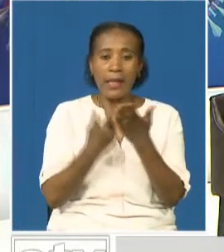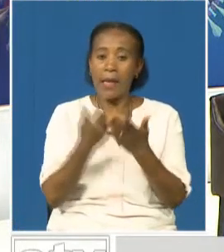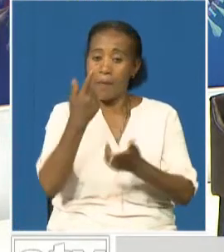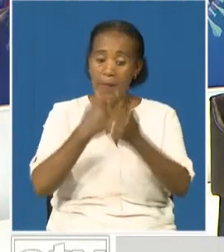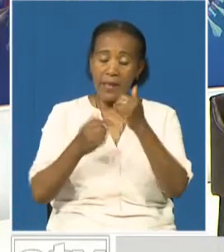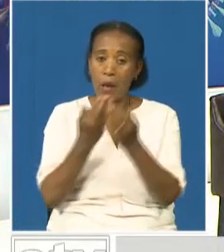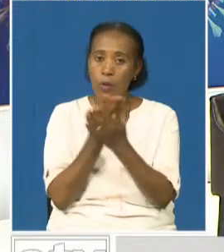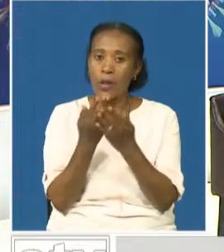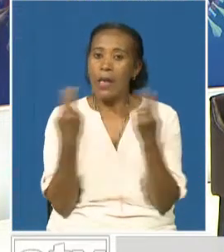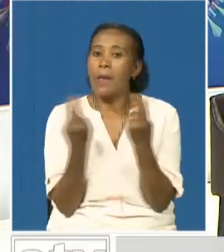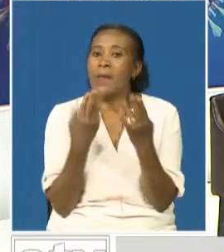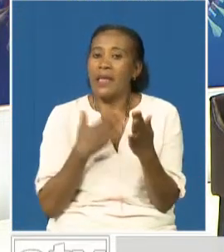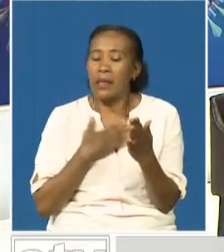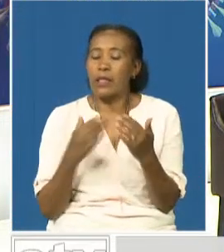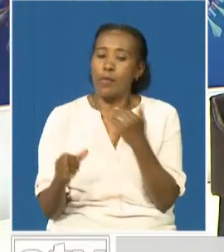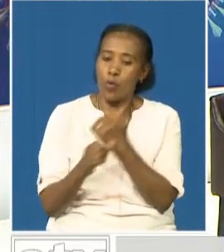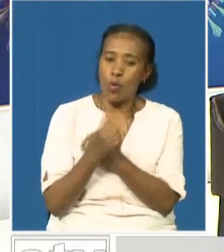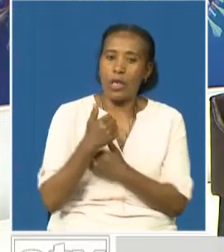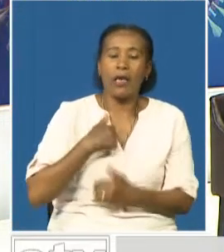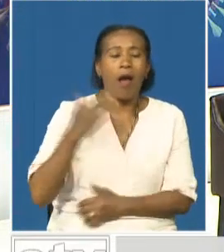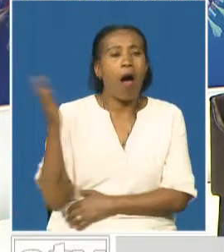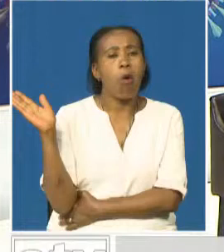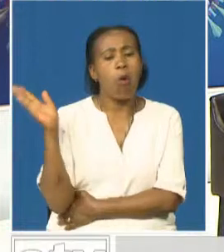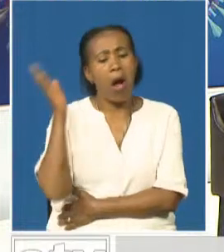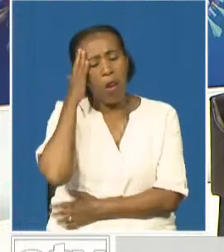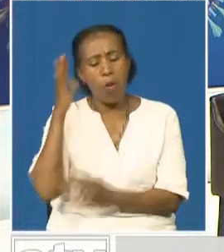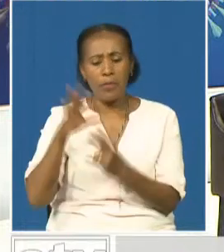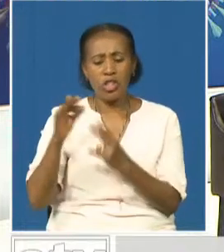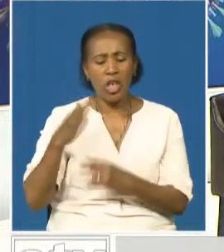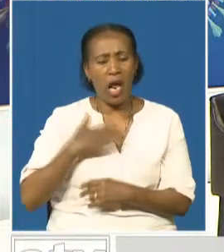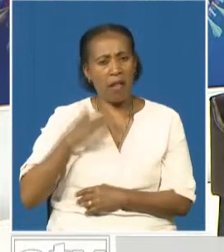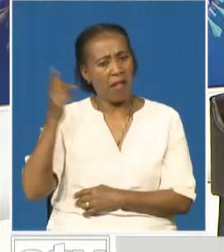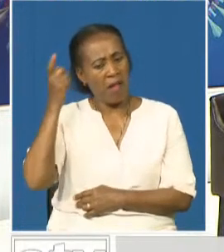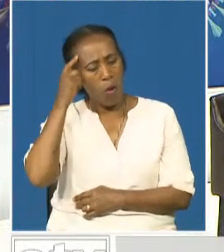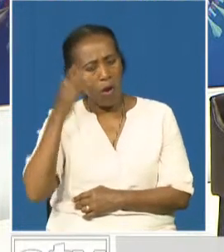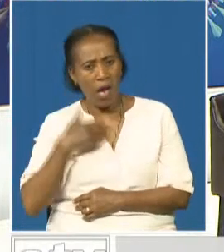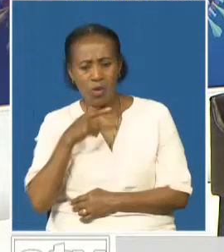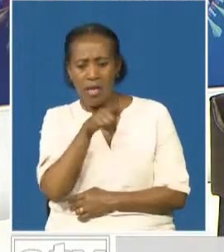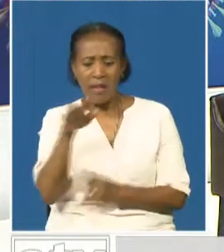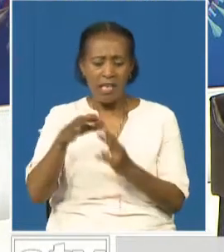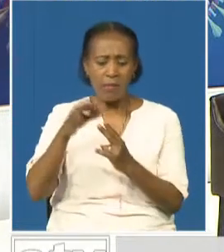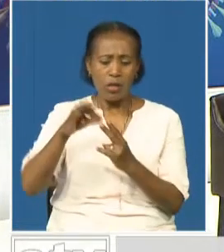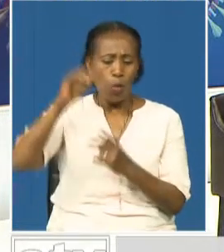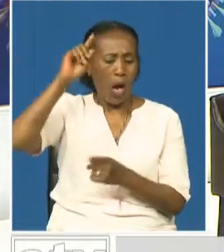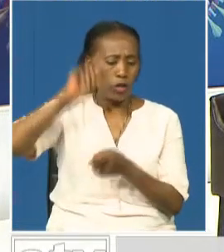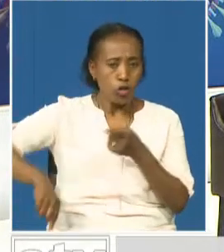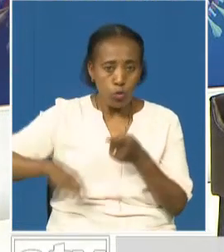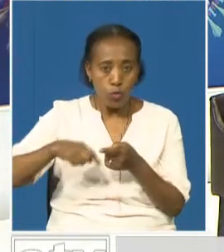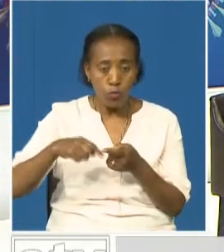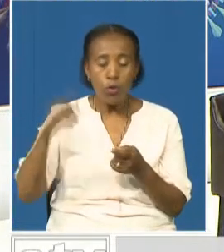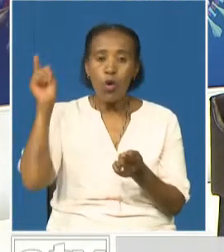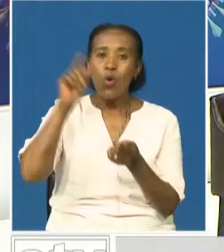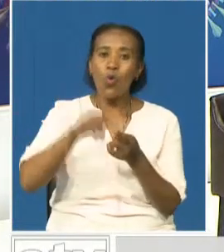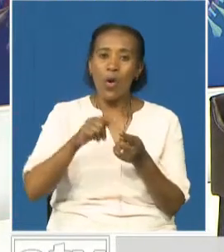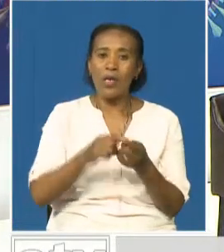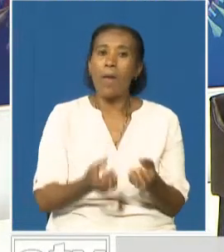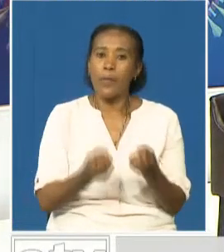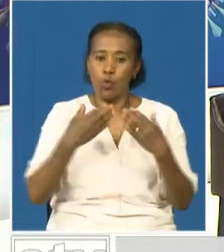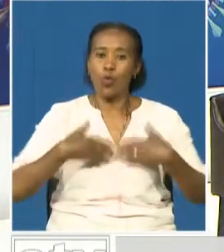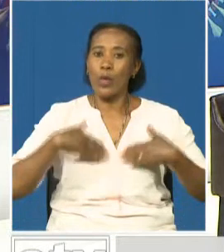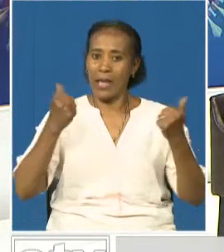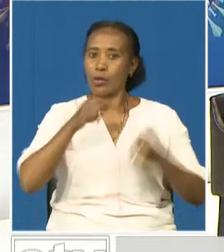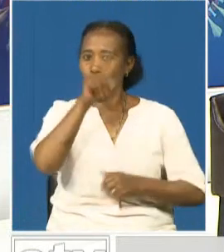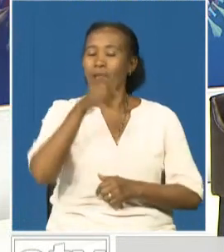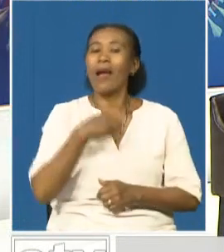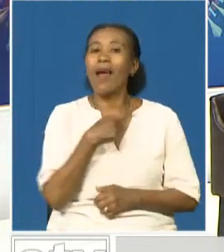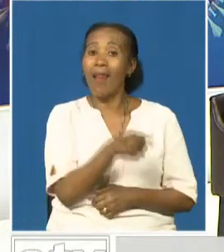ነገር የሚጠቅመኝንና የሚጎዳኝን እናውቃለሁ ምርጫዬን እናውቃለሁ እናንተ ልትመርጡልን አትችሉም የሚል የልጆች ወይም የወጣቶች